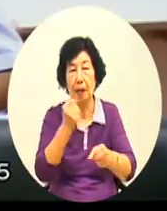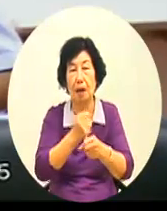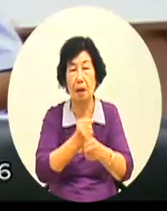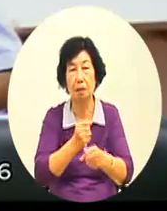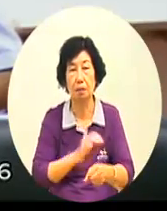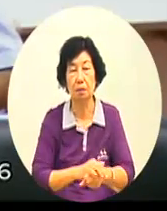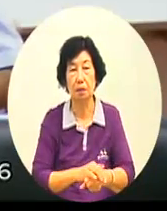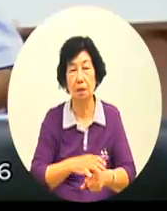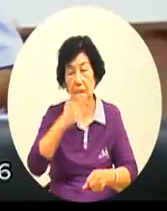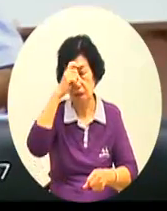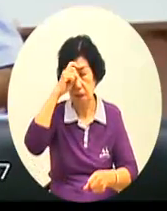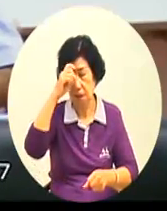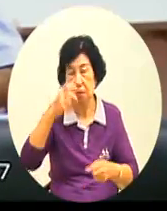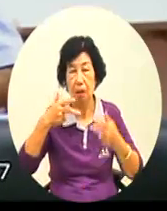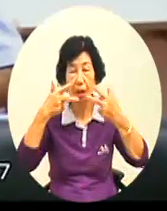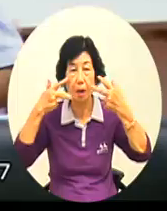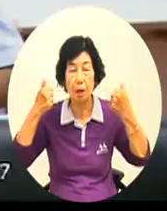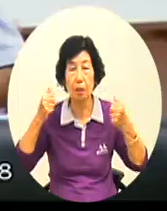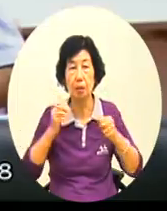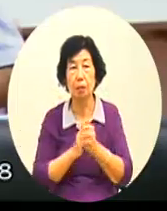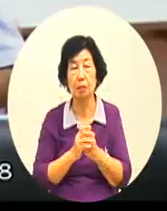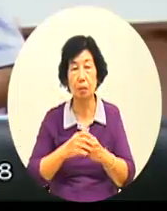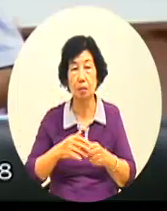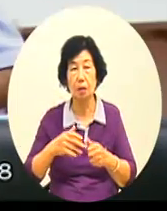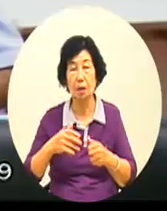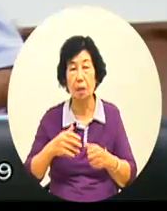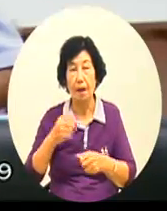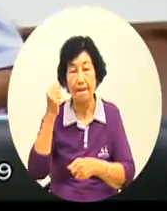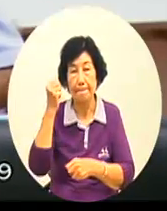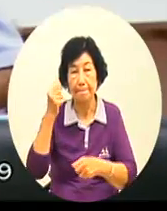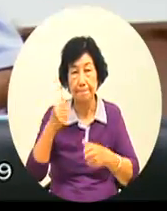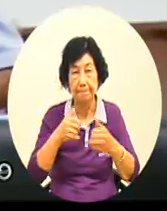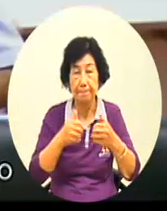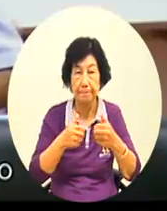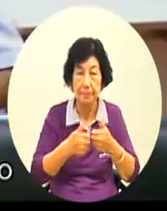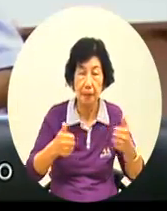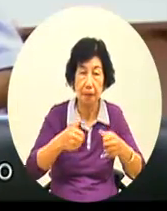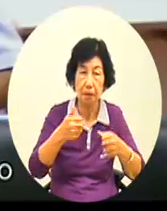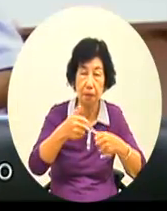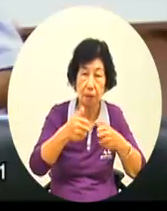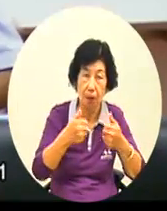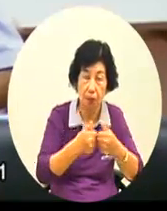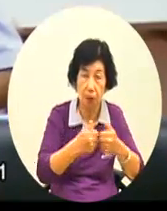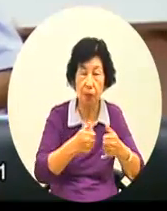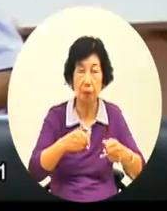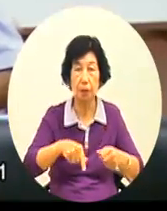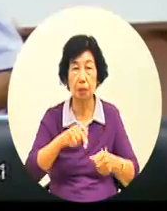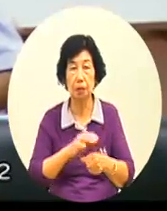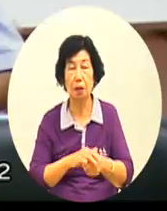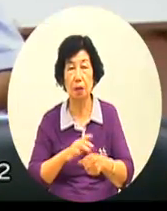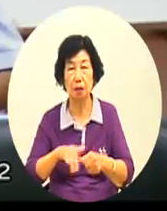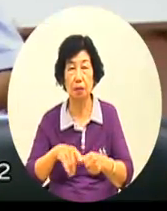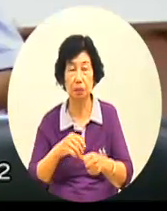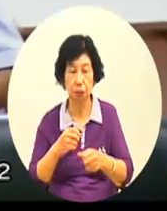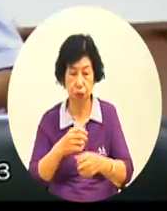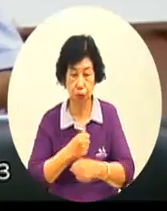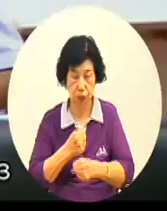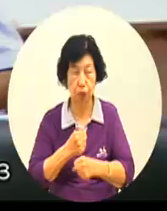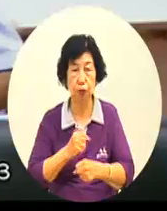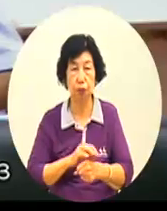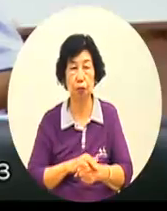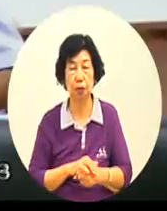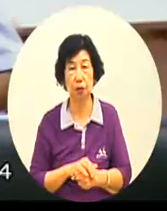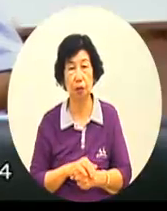会呢，有时候要多了解原乡活动的经费合